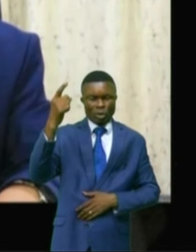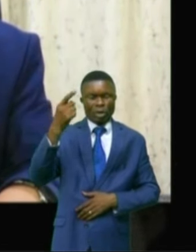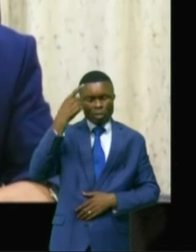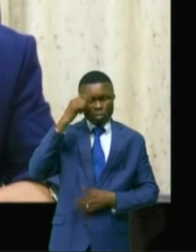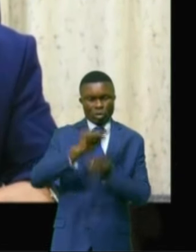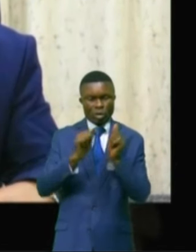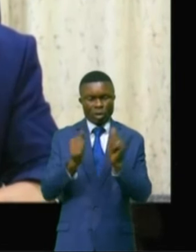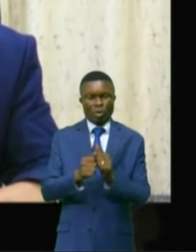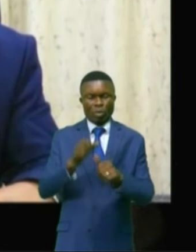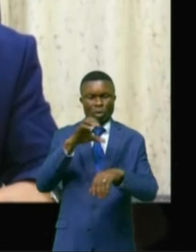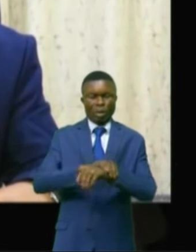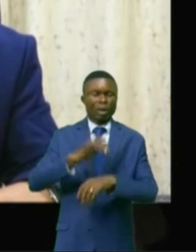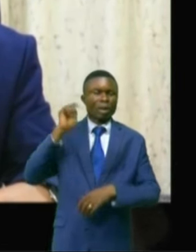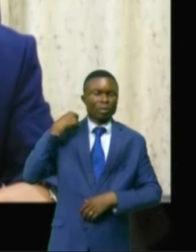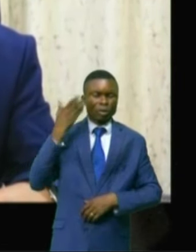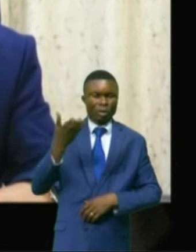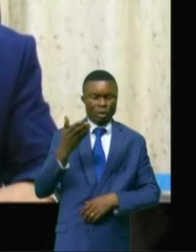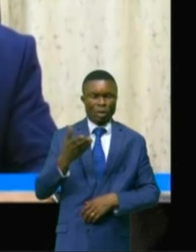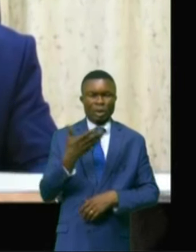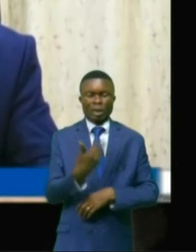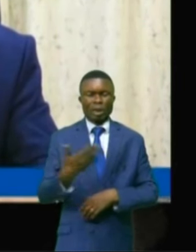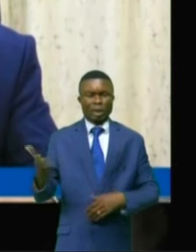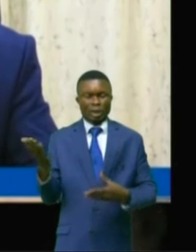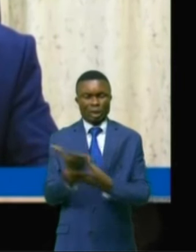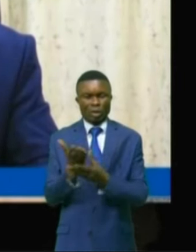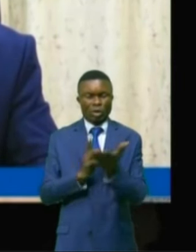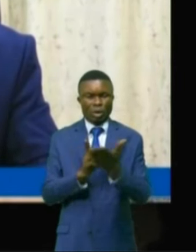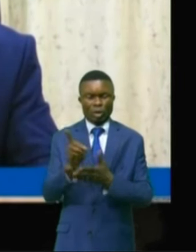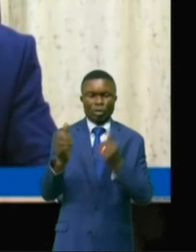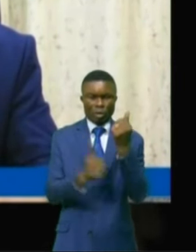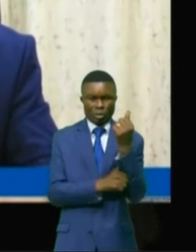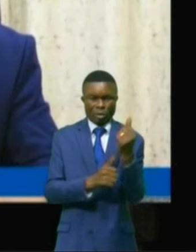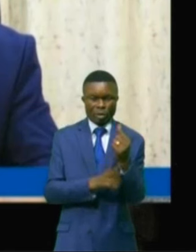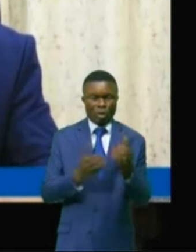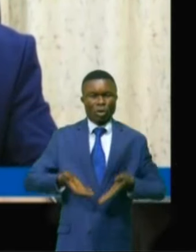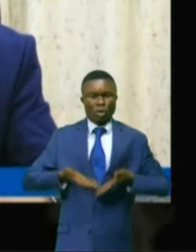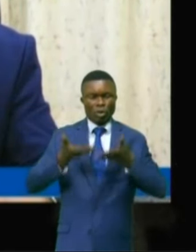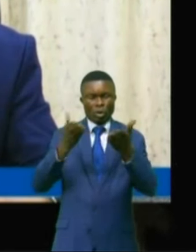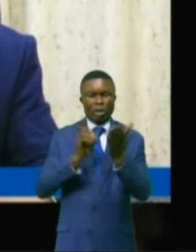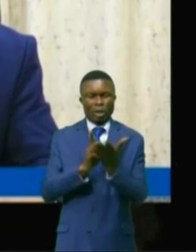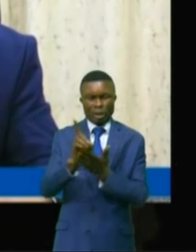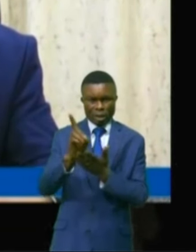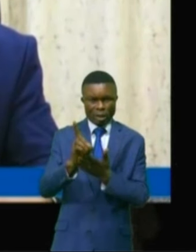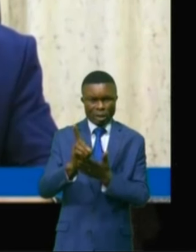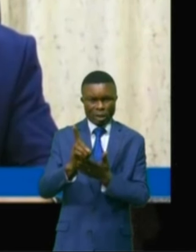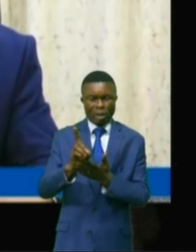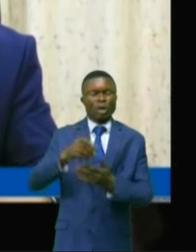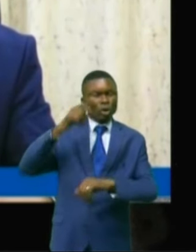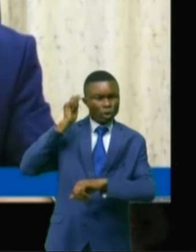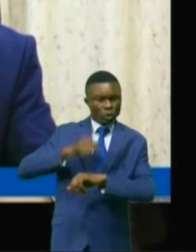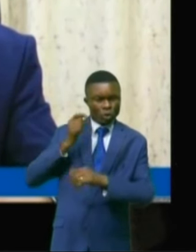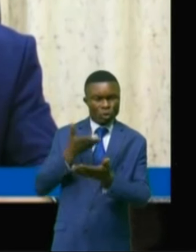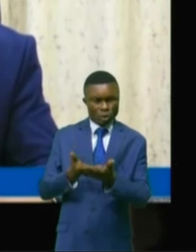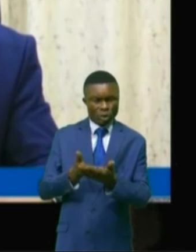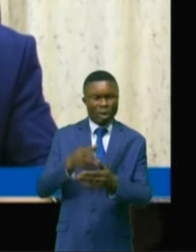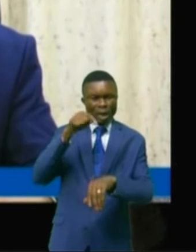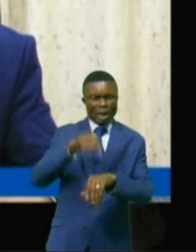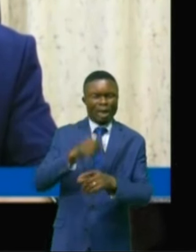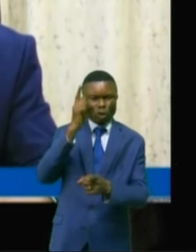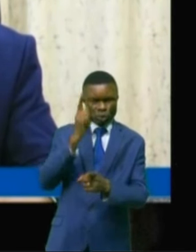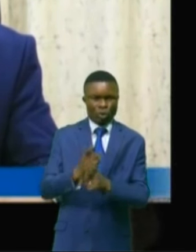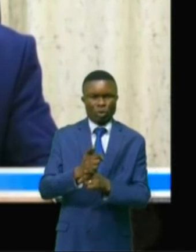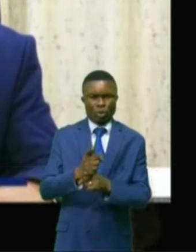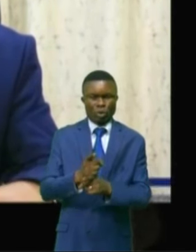matière. Les instruments de protection des droits humains consacrent le droit d'être jugé dans le délai